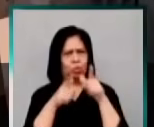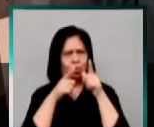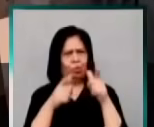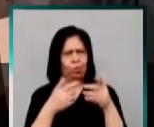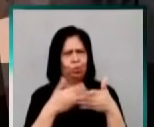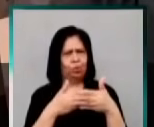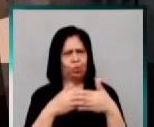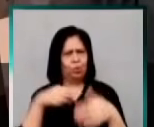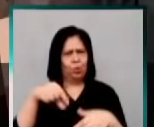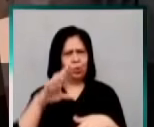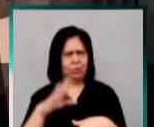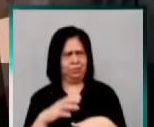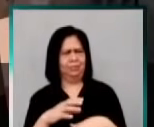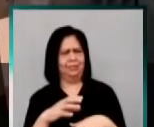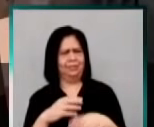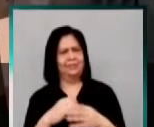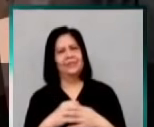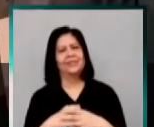QC.